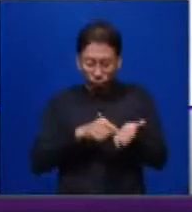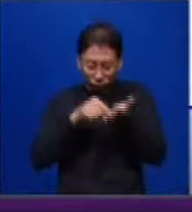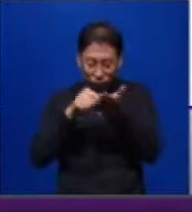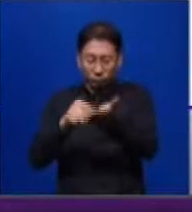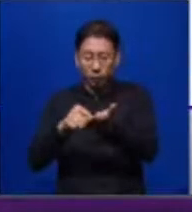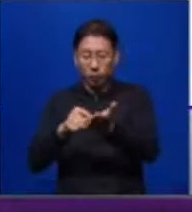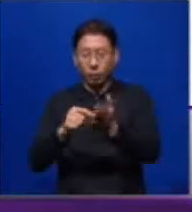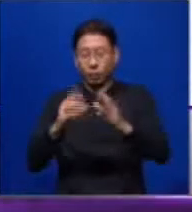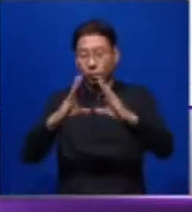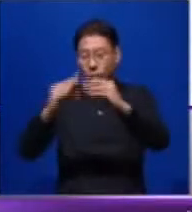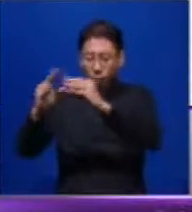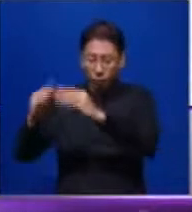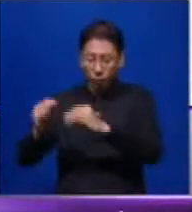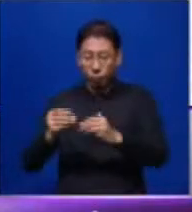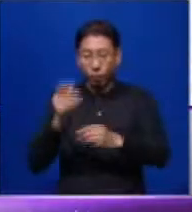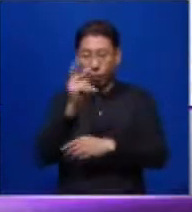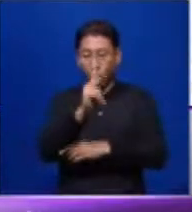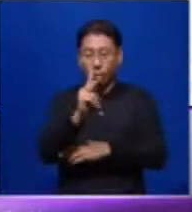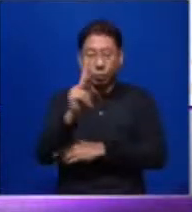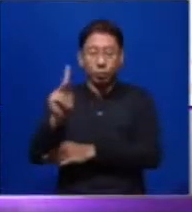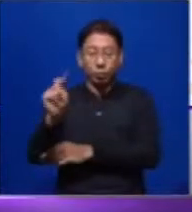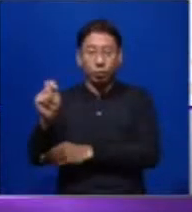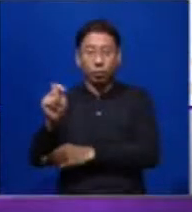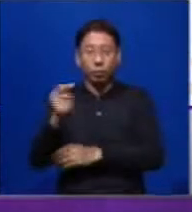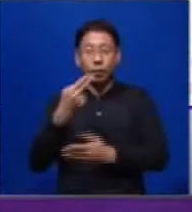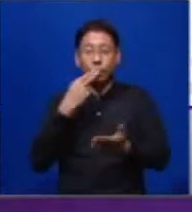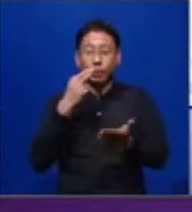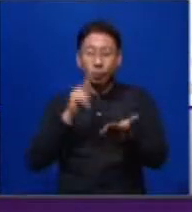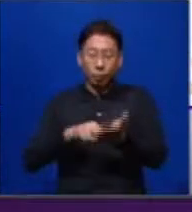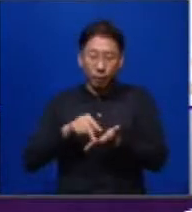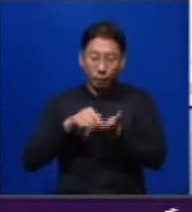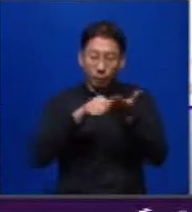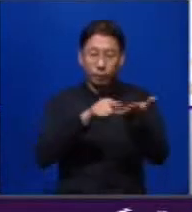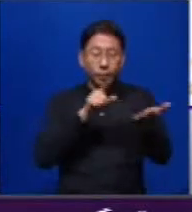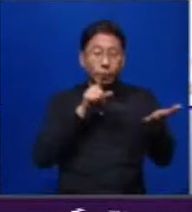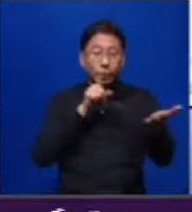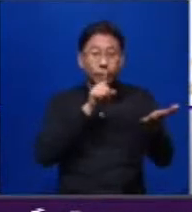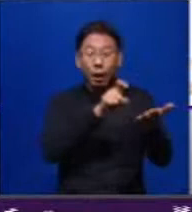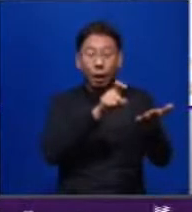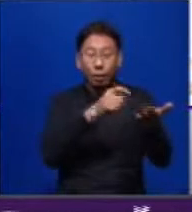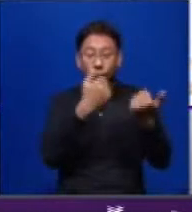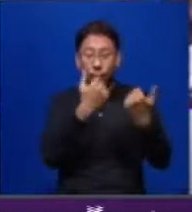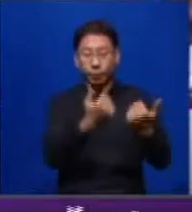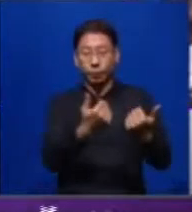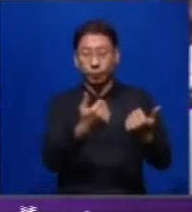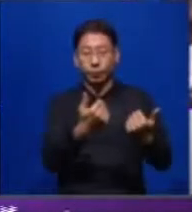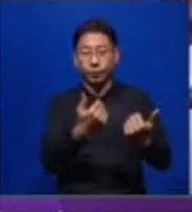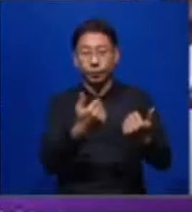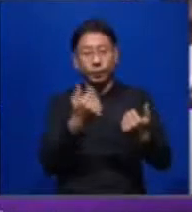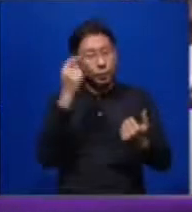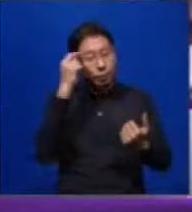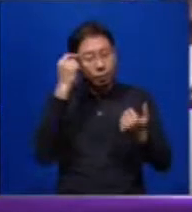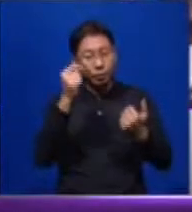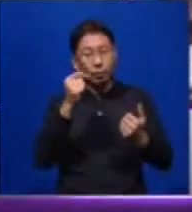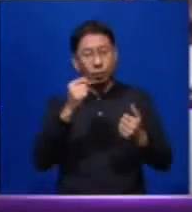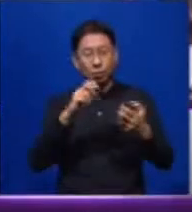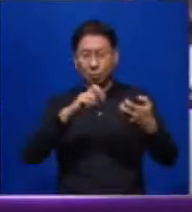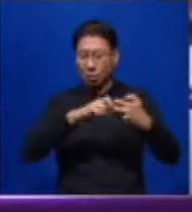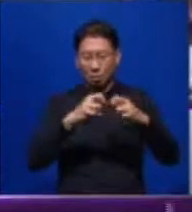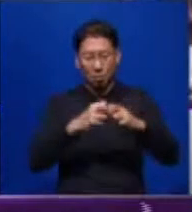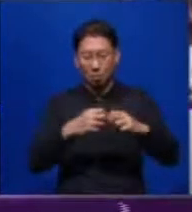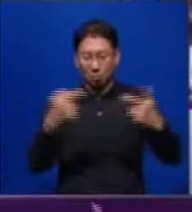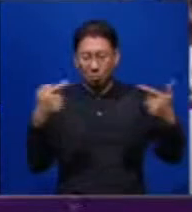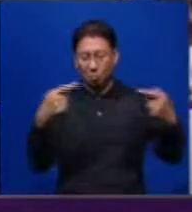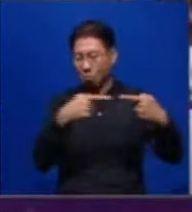เข้าสู่การพิจารณาของกกตเพื่อทำหนังสือสอบถามรัฐมนตรีที่กำกับดูแลเพราะเห็นว่าเนื้อหาไม่มีความเหมาะสม